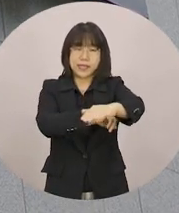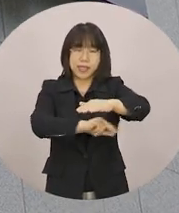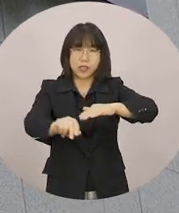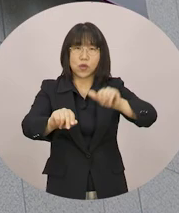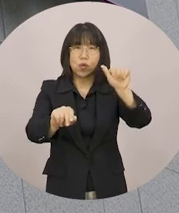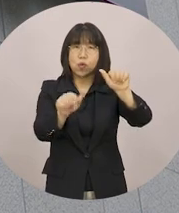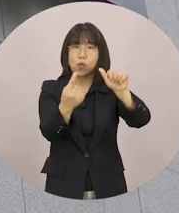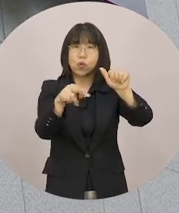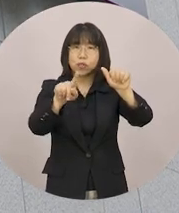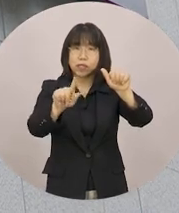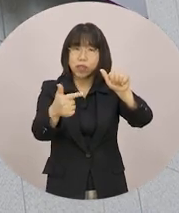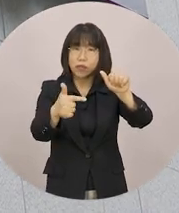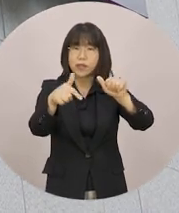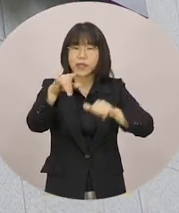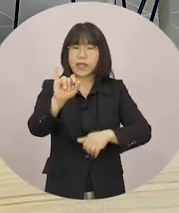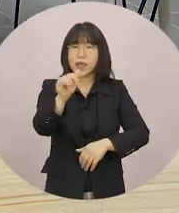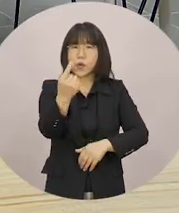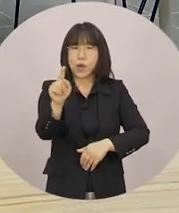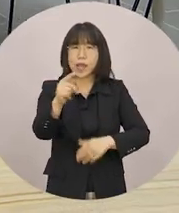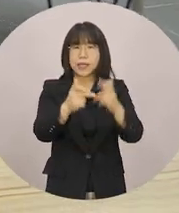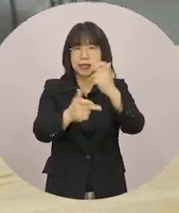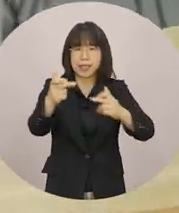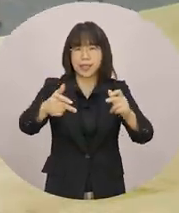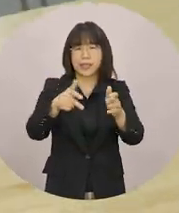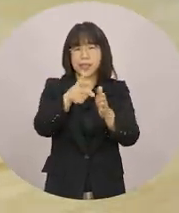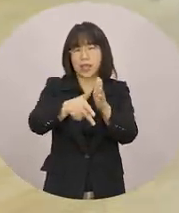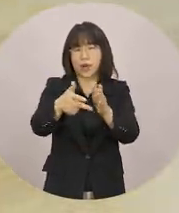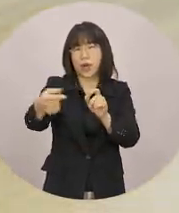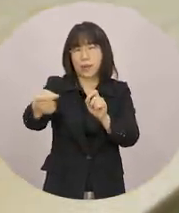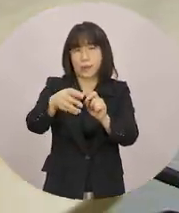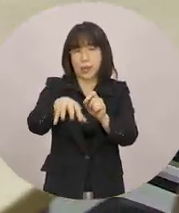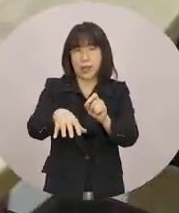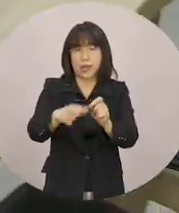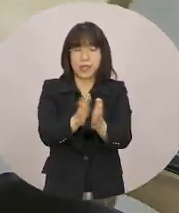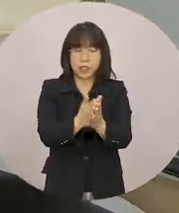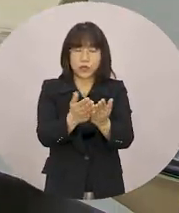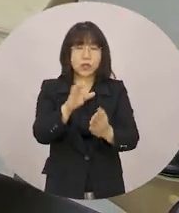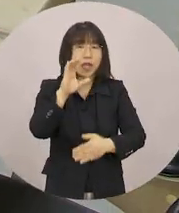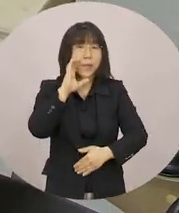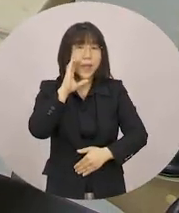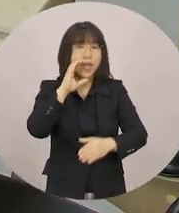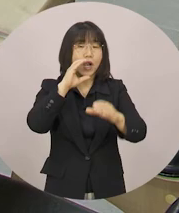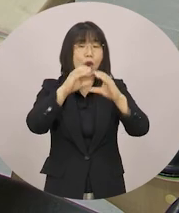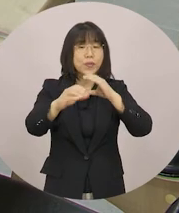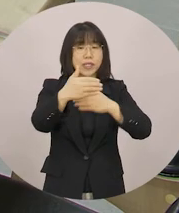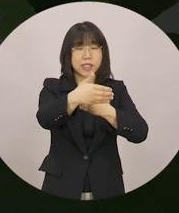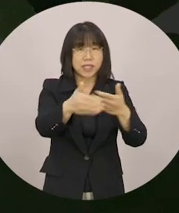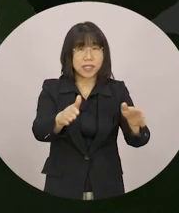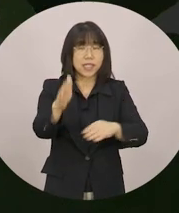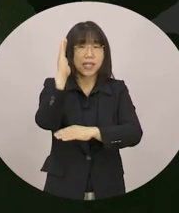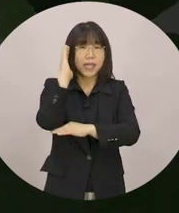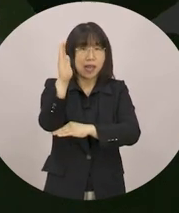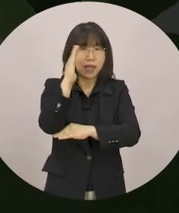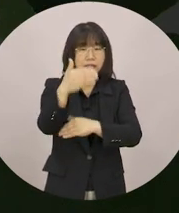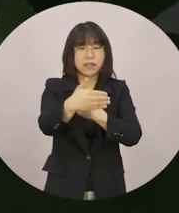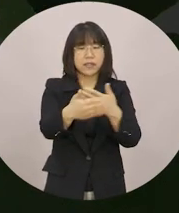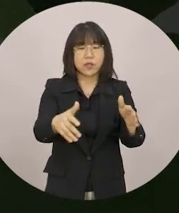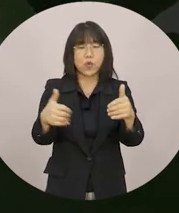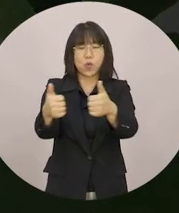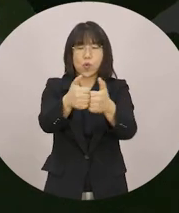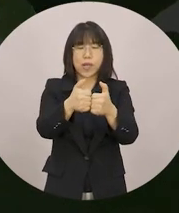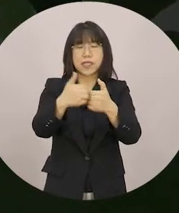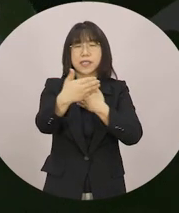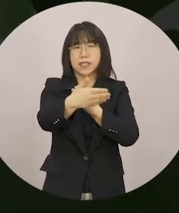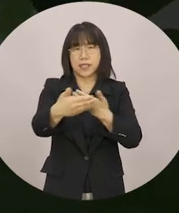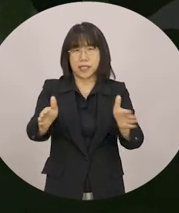지하철 5호선 개화산역 인근에 마련된 청연 에는 청년들의 활동을 돕기 위해 부 카페 커뮤니티 실 강 의